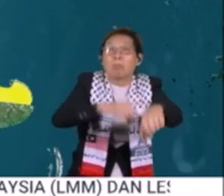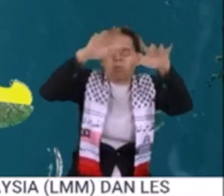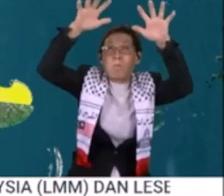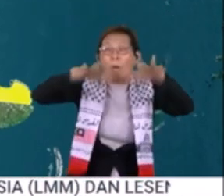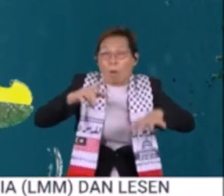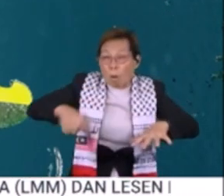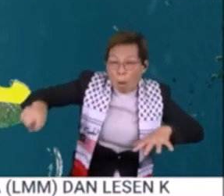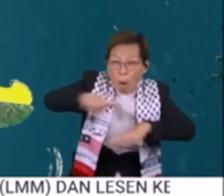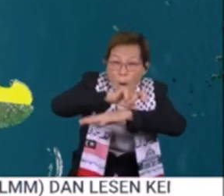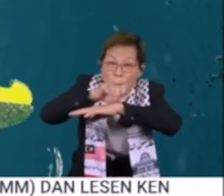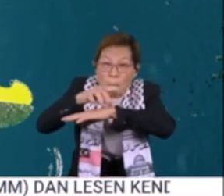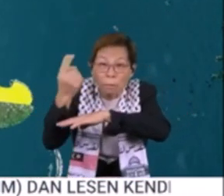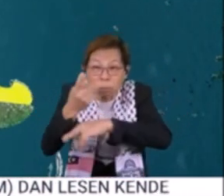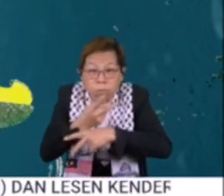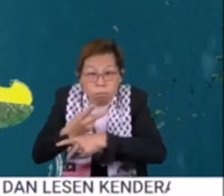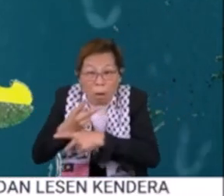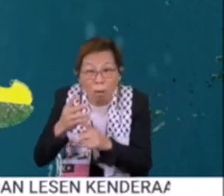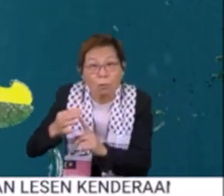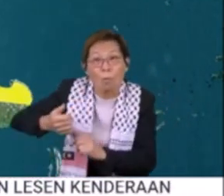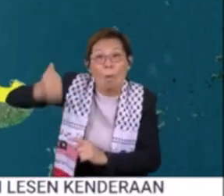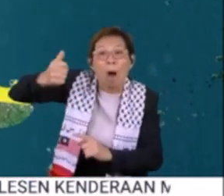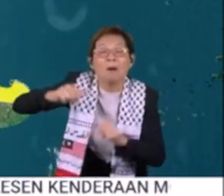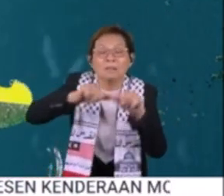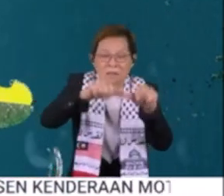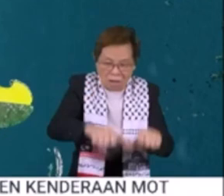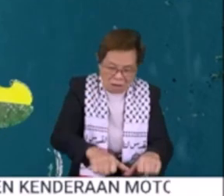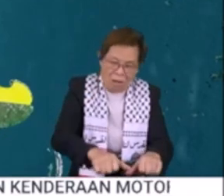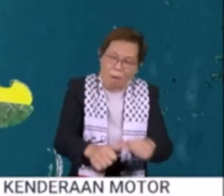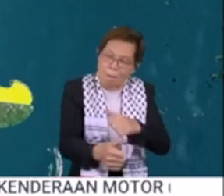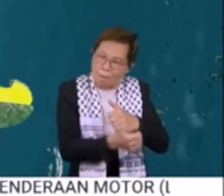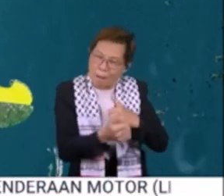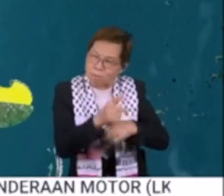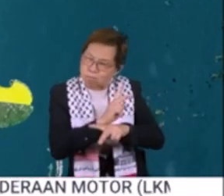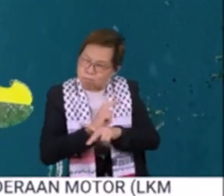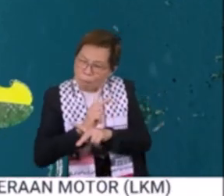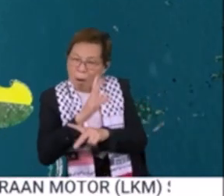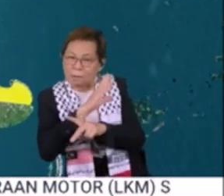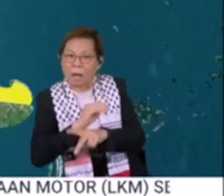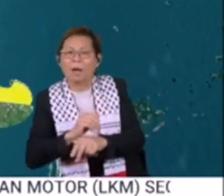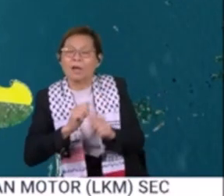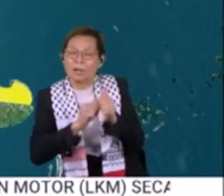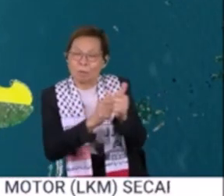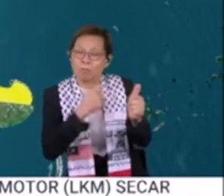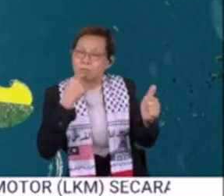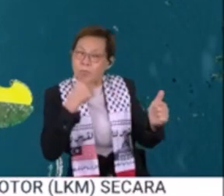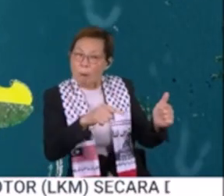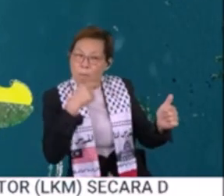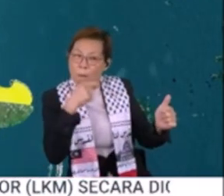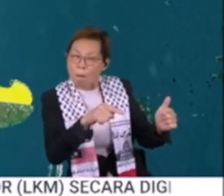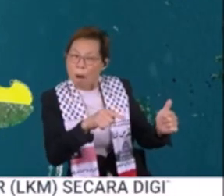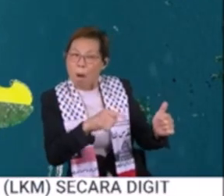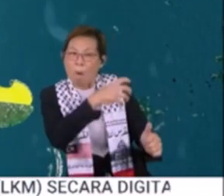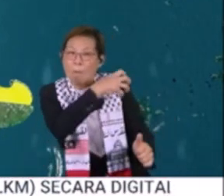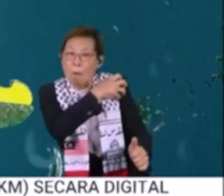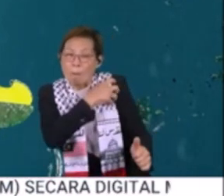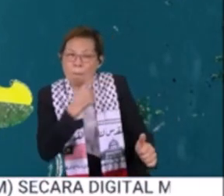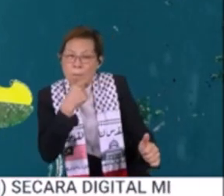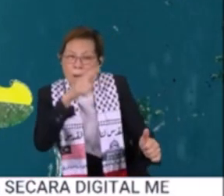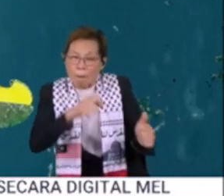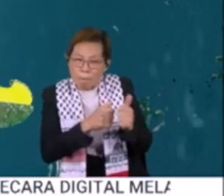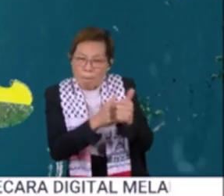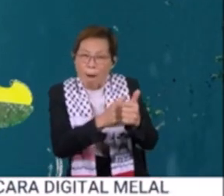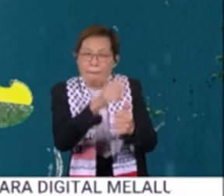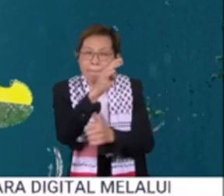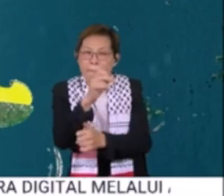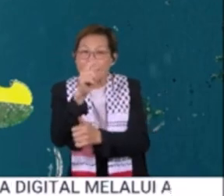supaya sentiasa berhati-hati, terutamanya bagi mereka yang berada di kawasan yang berisiko banjir, serta patuhilah arahan daripada pihak berwajib. Map Malaysia